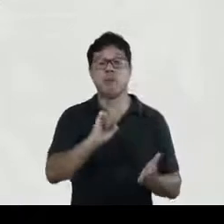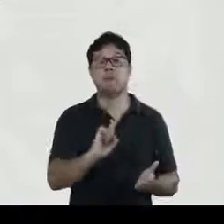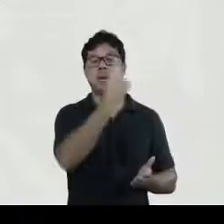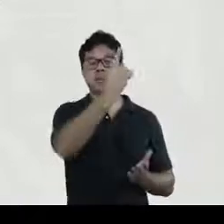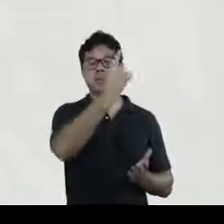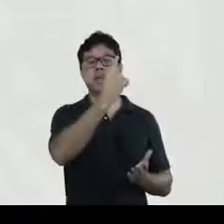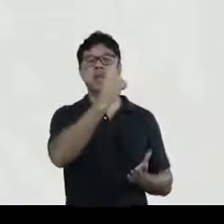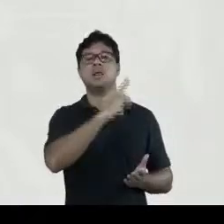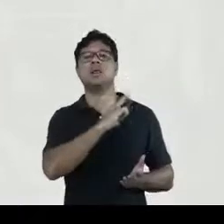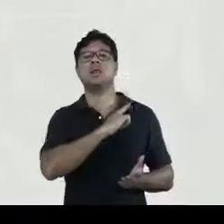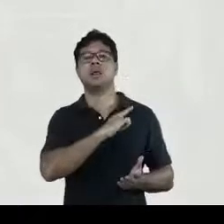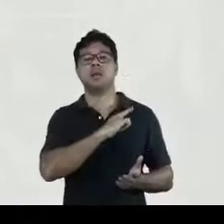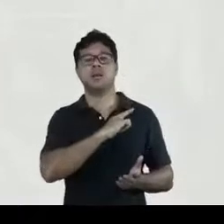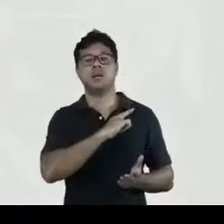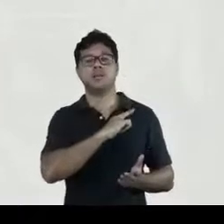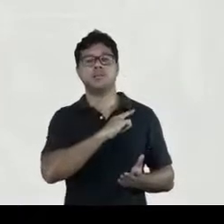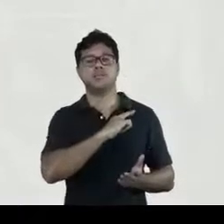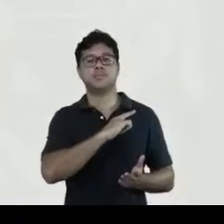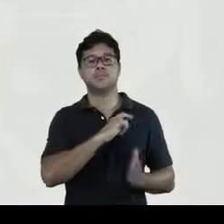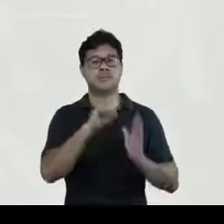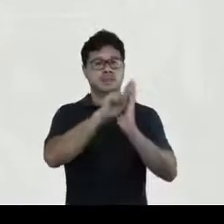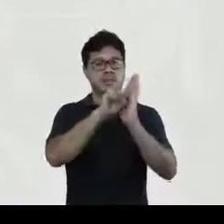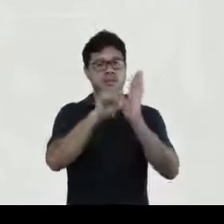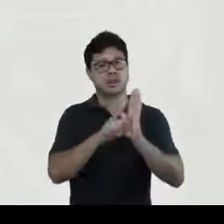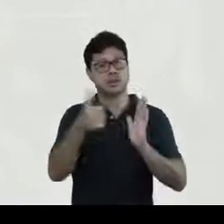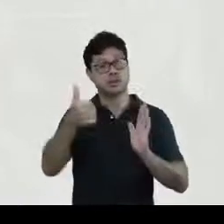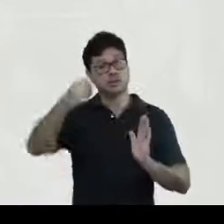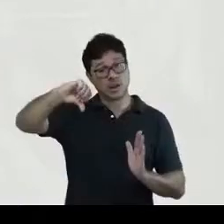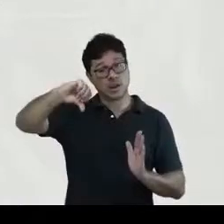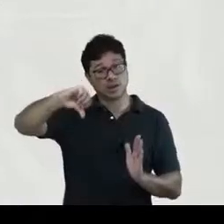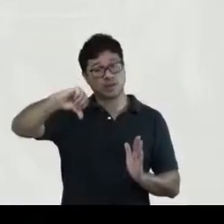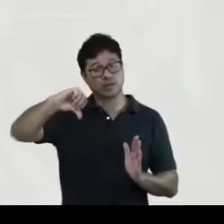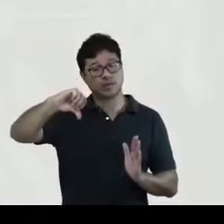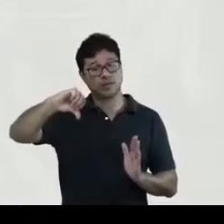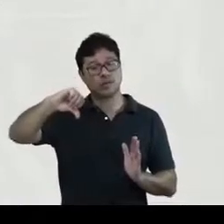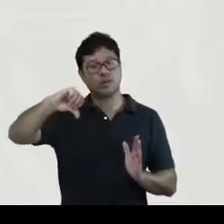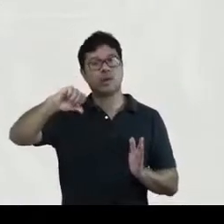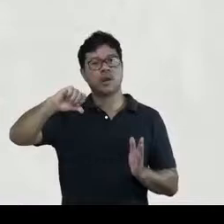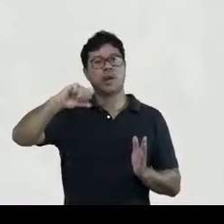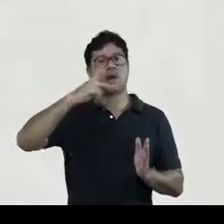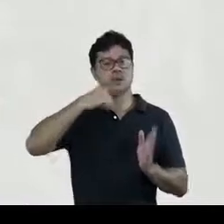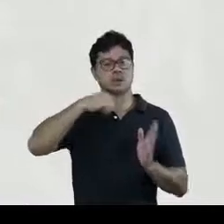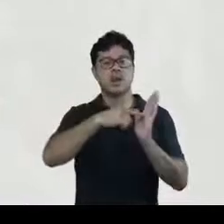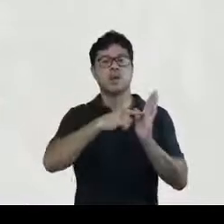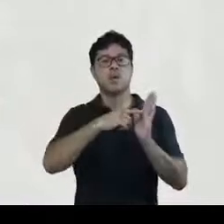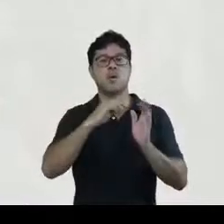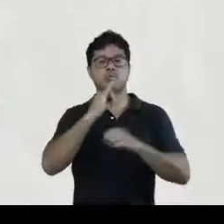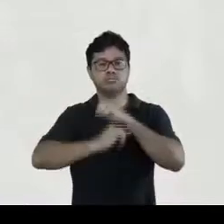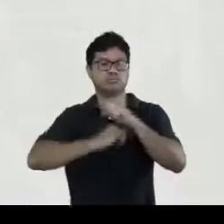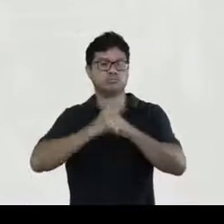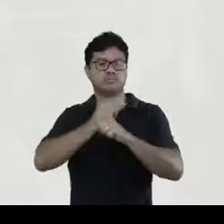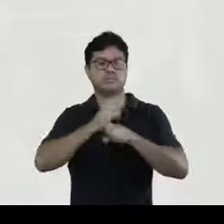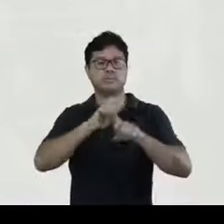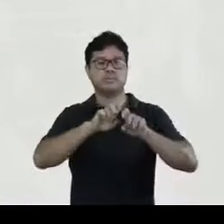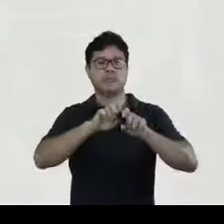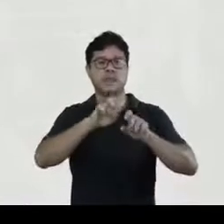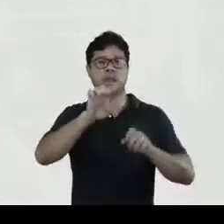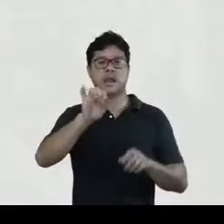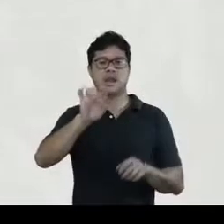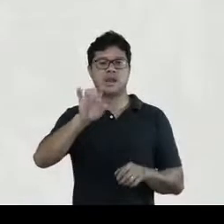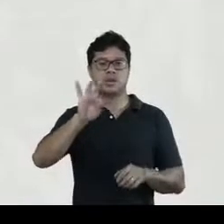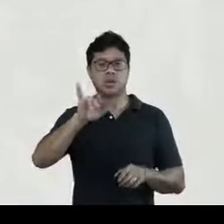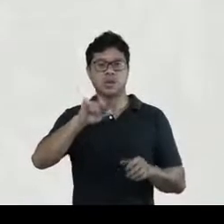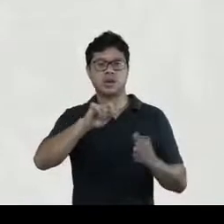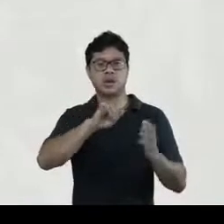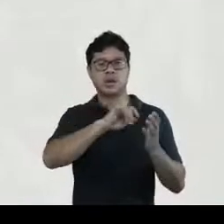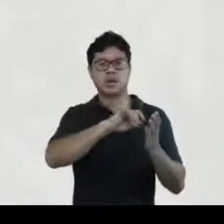viel mit der mechanischen Übertragung in Druckstöcke zu tun eine Reproduktion